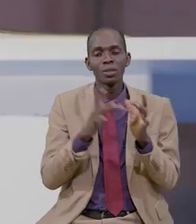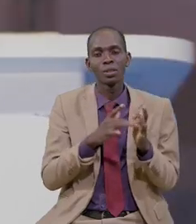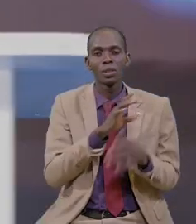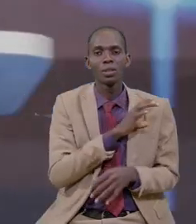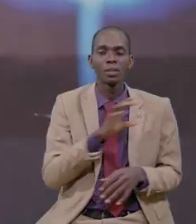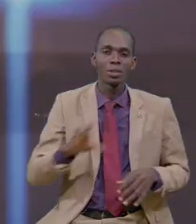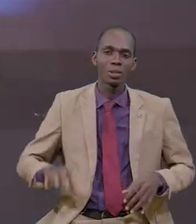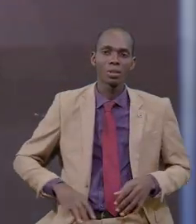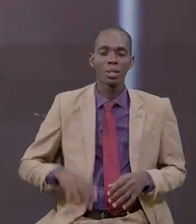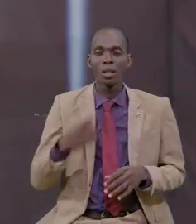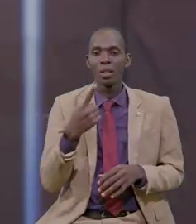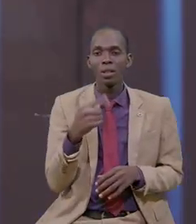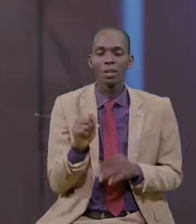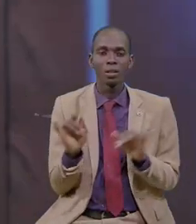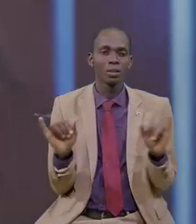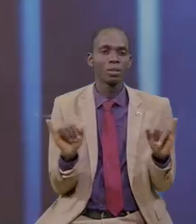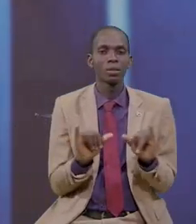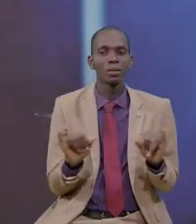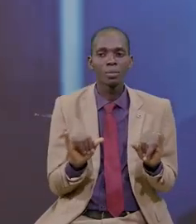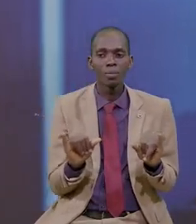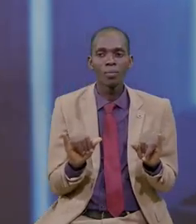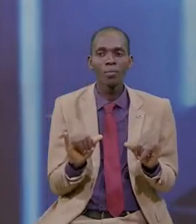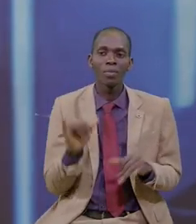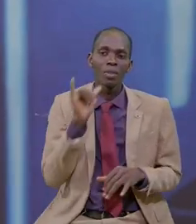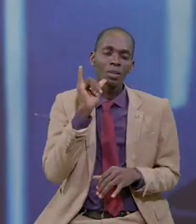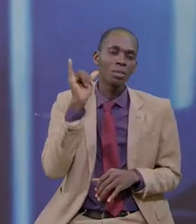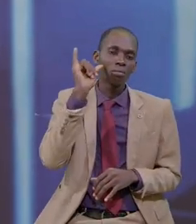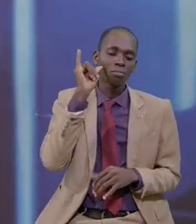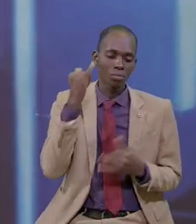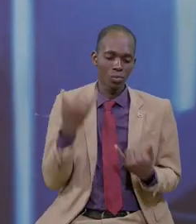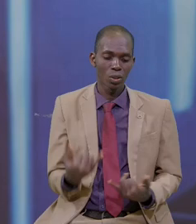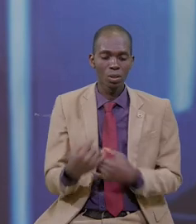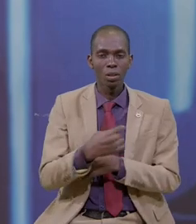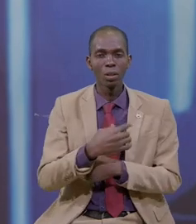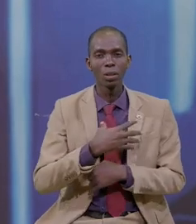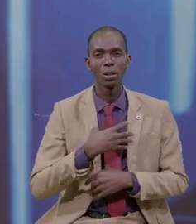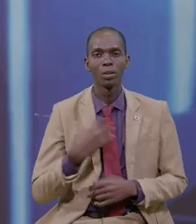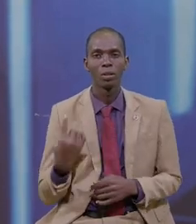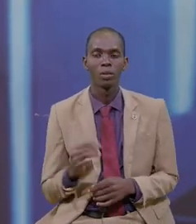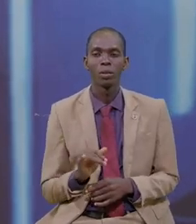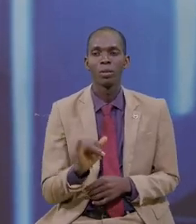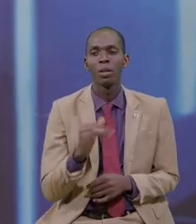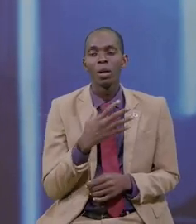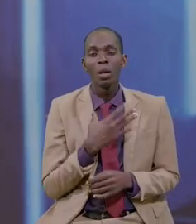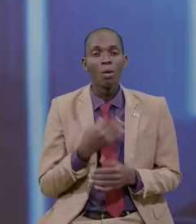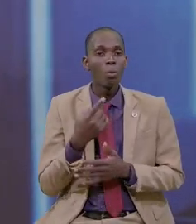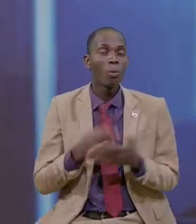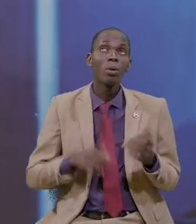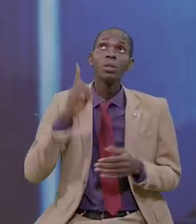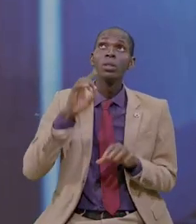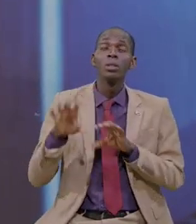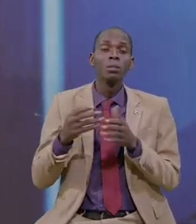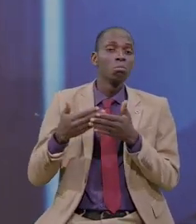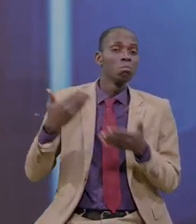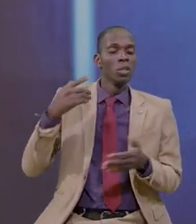Jésus-Christ est le même. Hier, aujourd'hui et éternellement. Et ce qu'il a fait